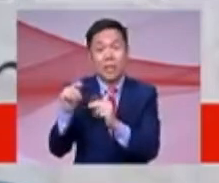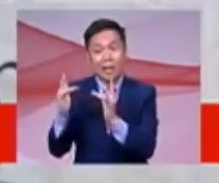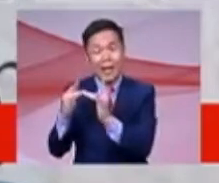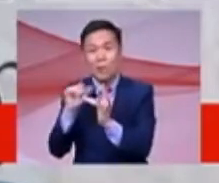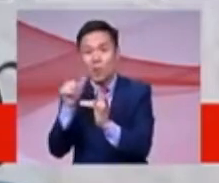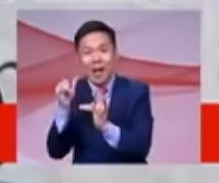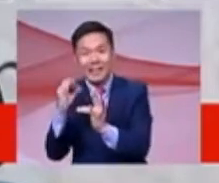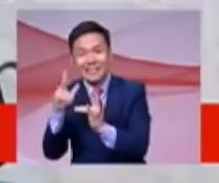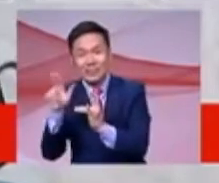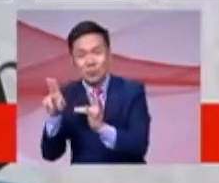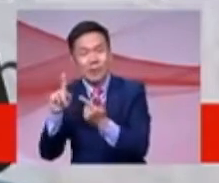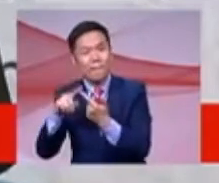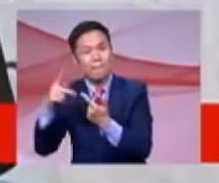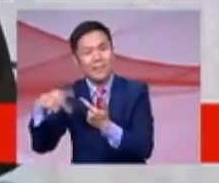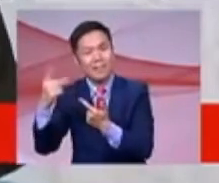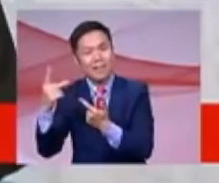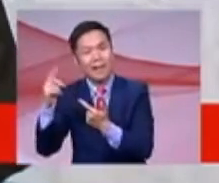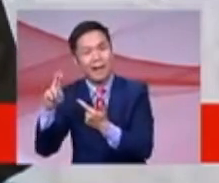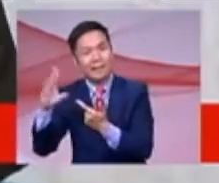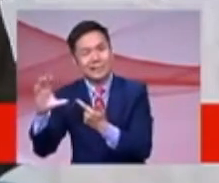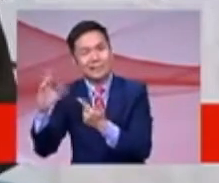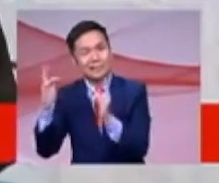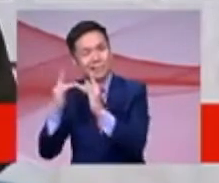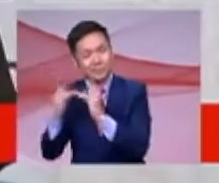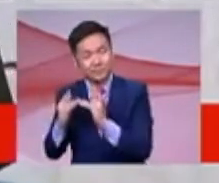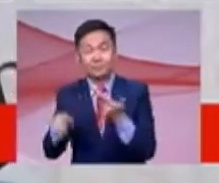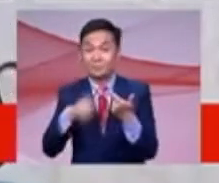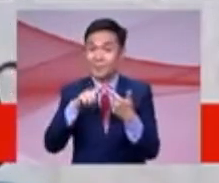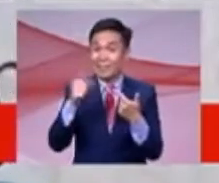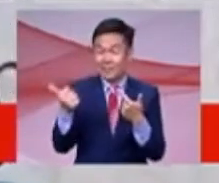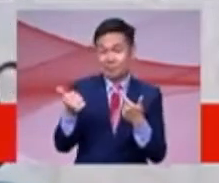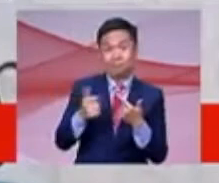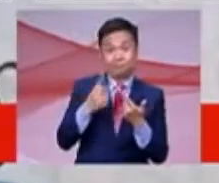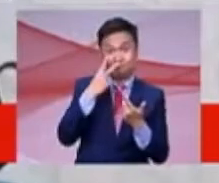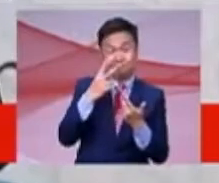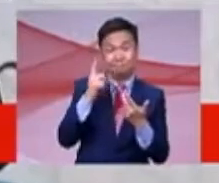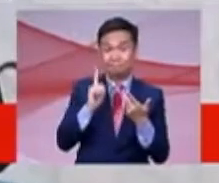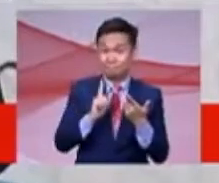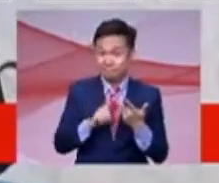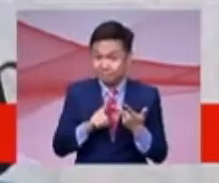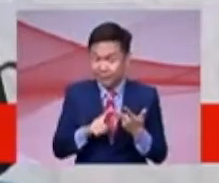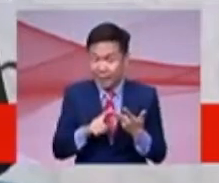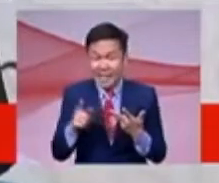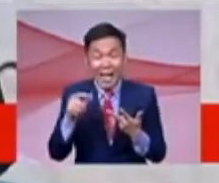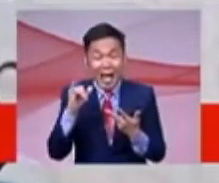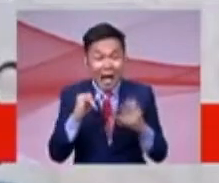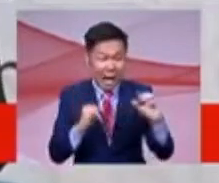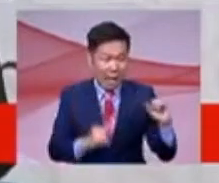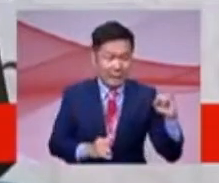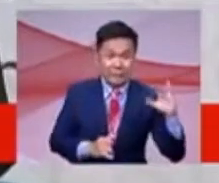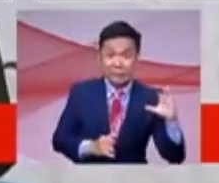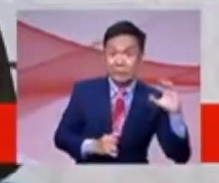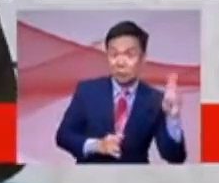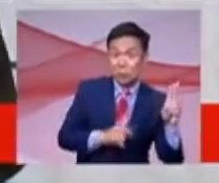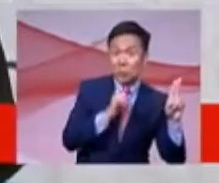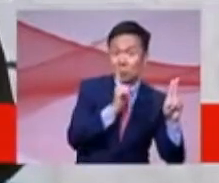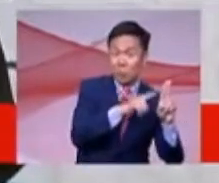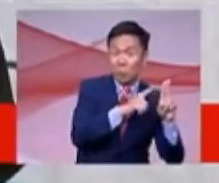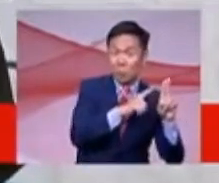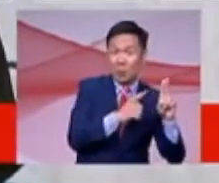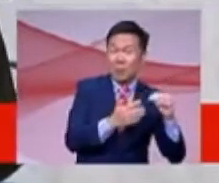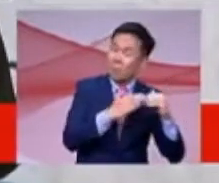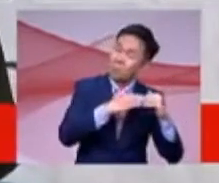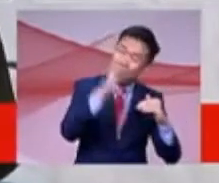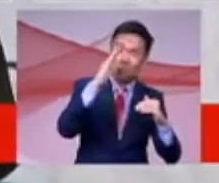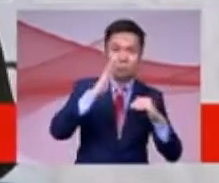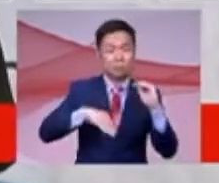dan PKRC. Next. Dan ini kita lihat sekarang ni penggunaan katil ICU lebih pada bulan